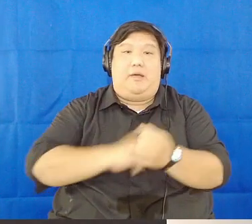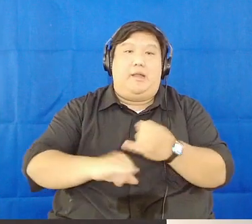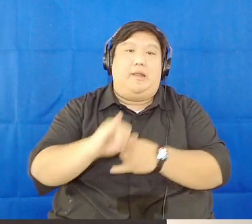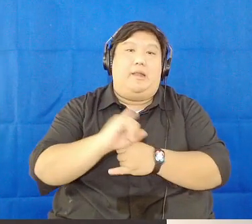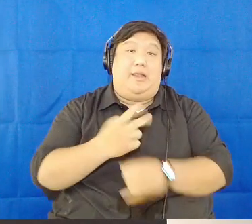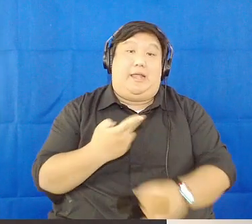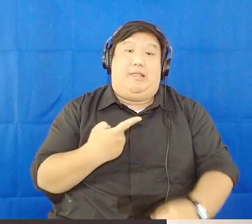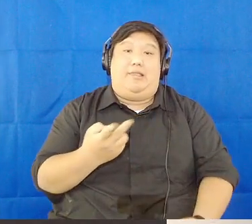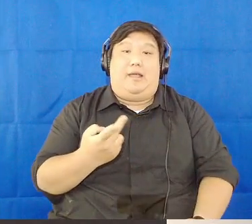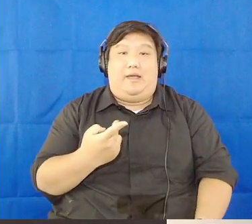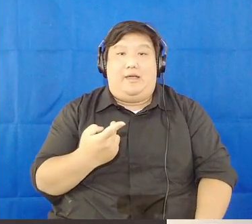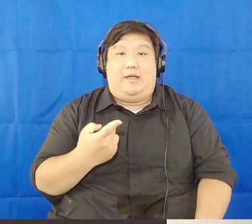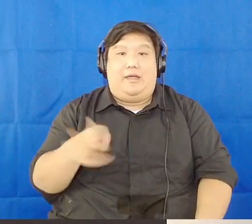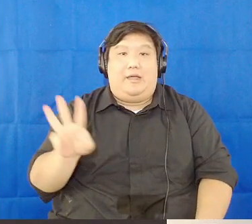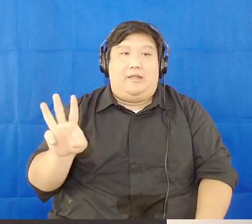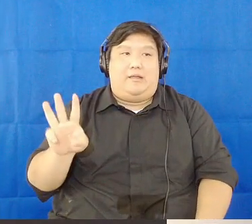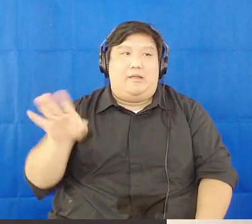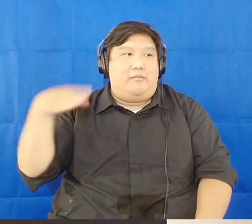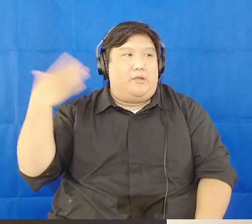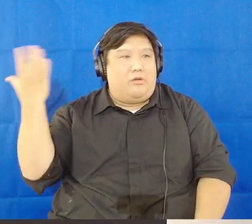3 minggu yang lalu kita merayakan apa?